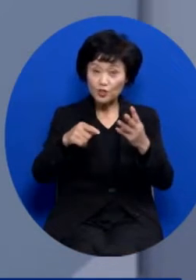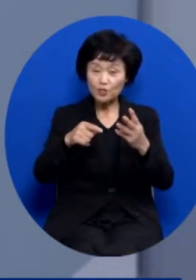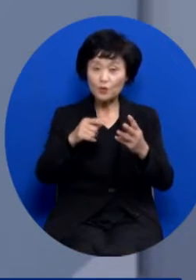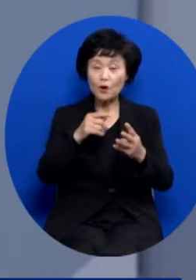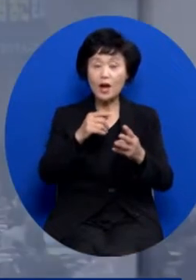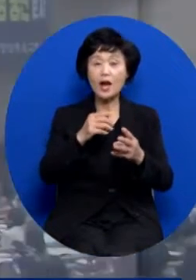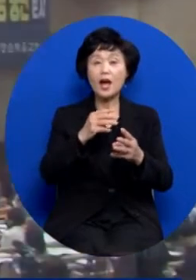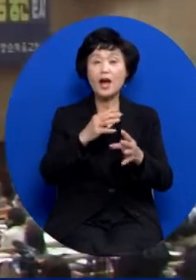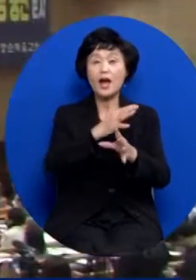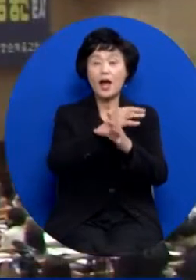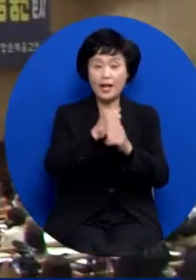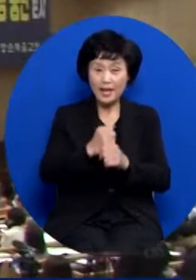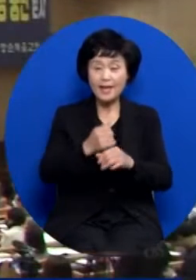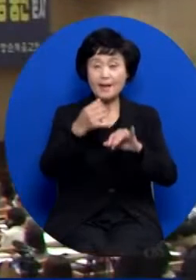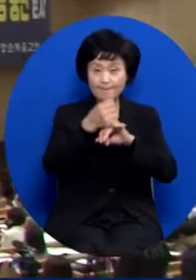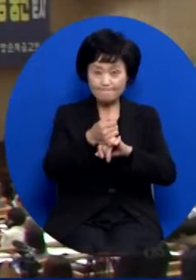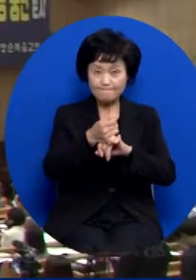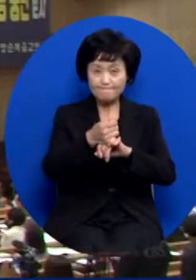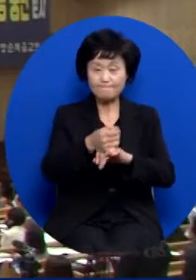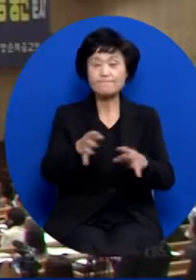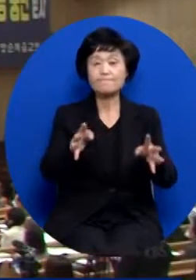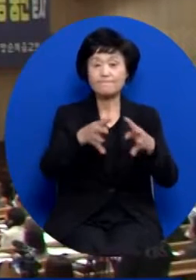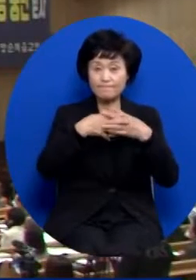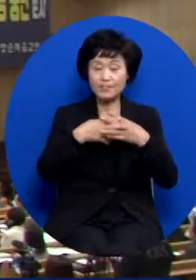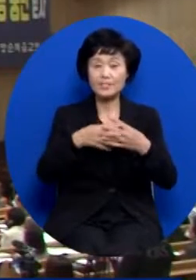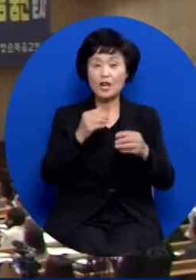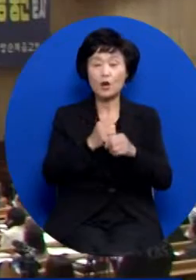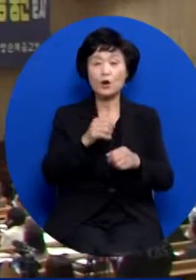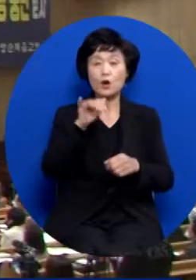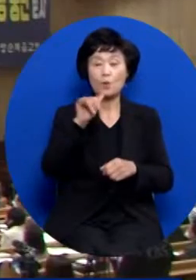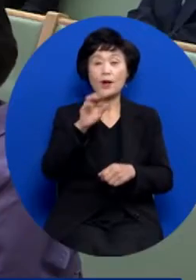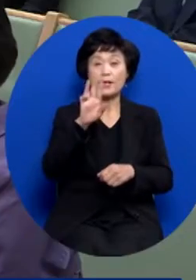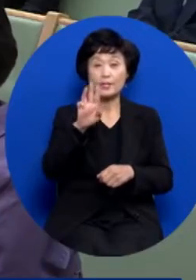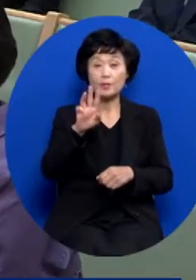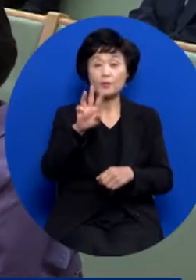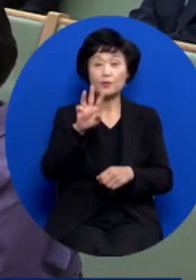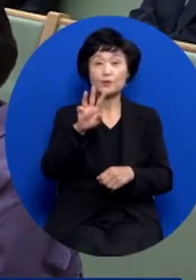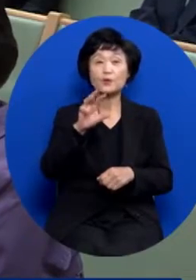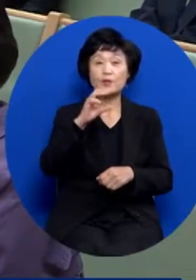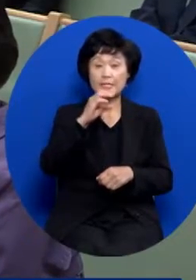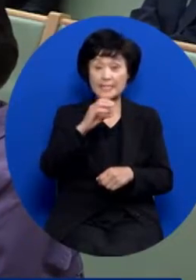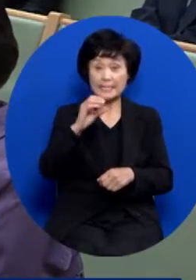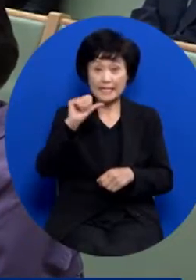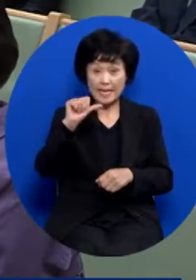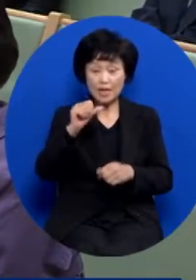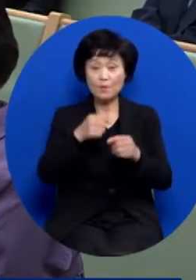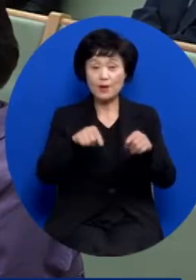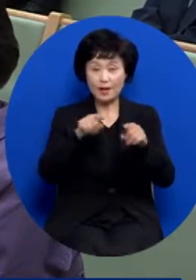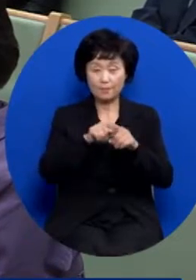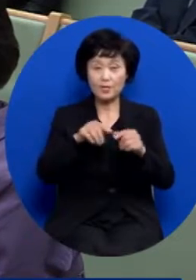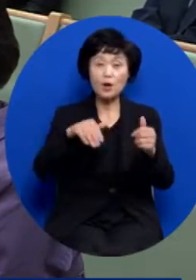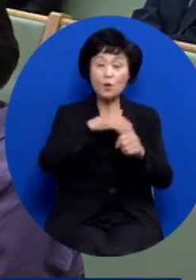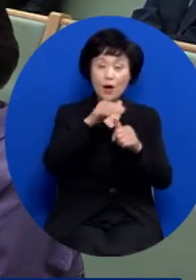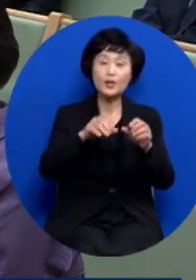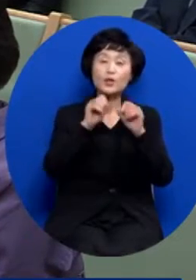하고 실질적으로 YWCA와 함께하면서 환경 선교사를